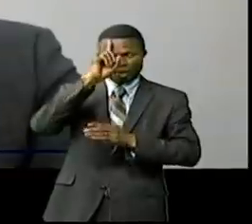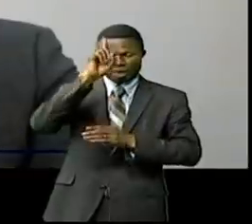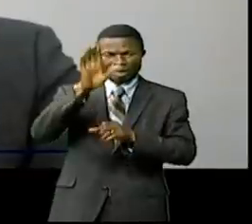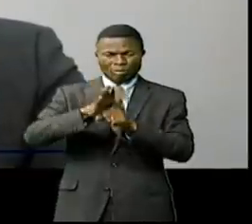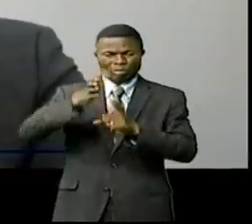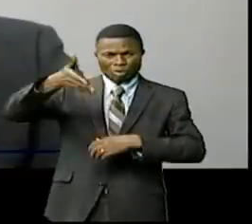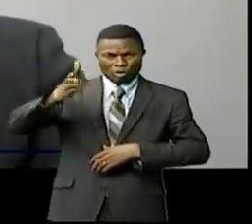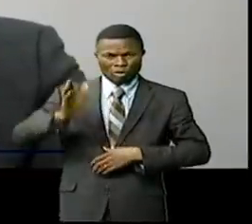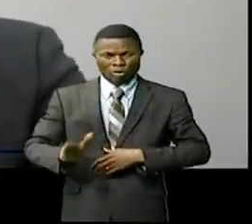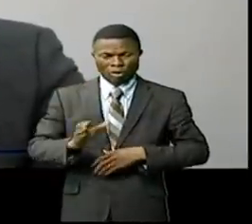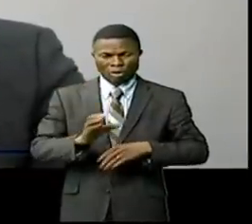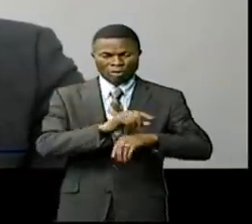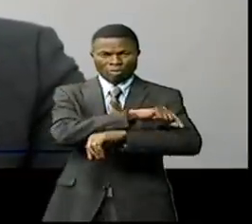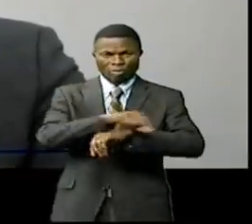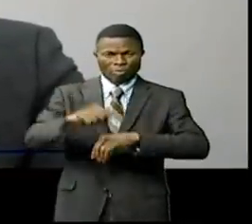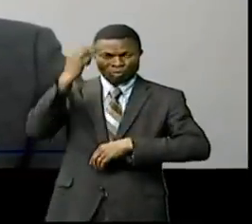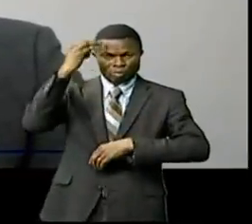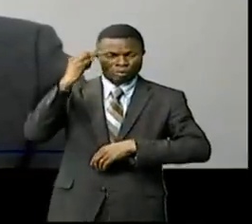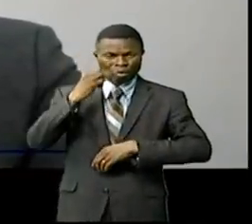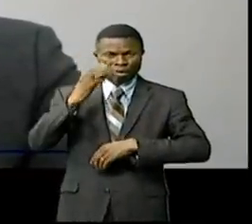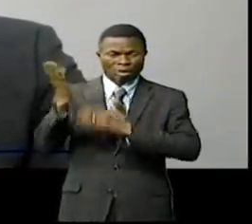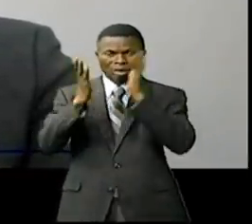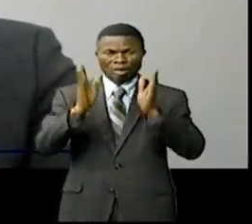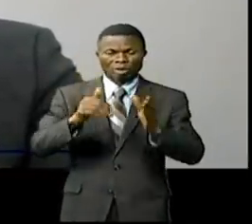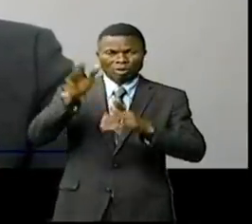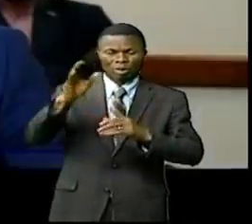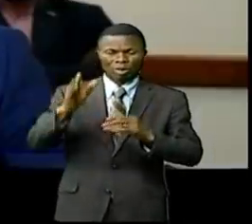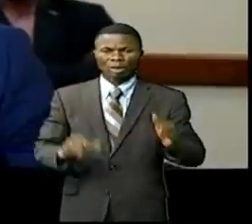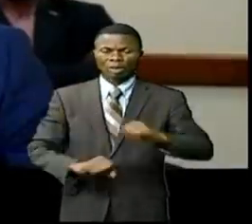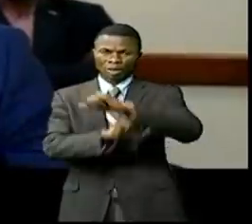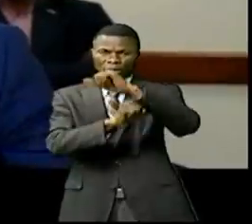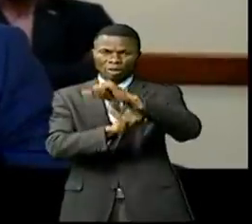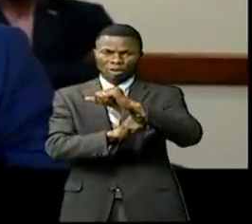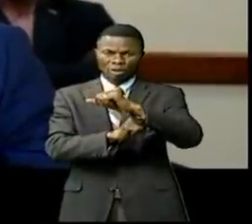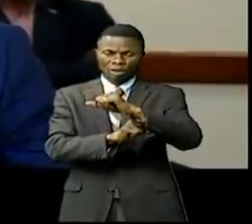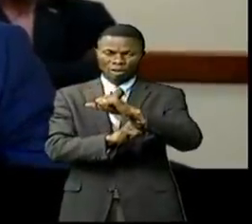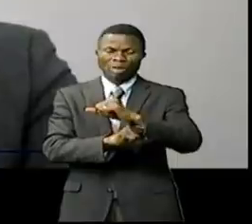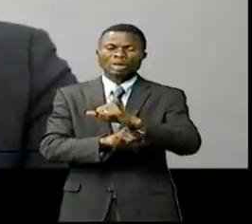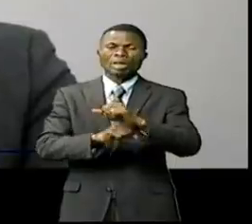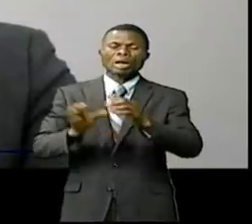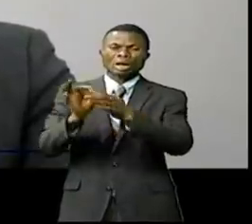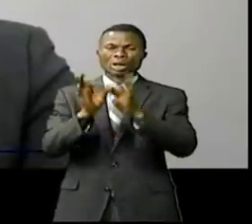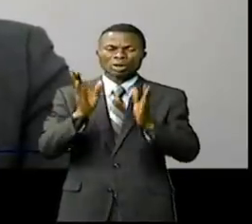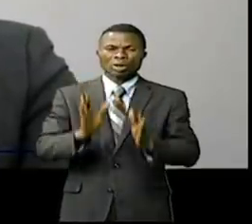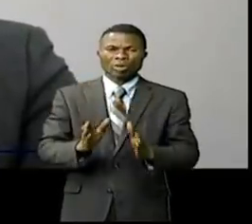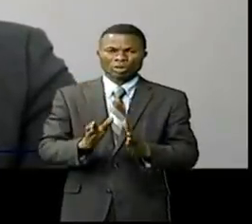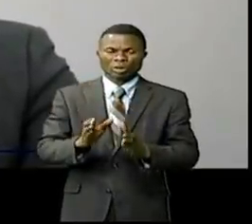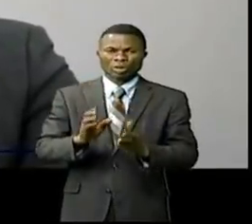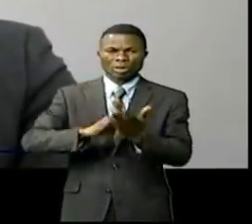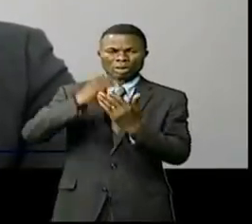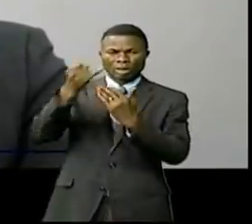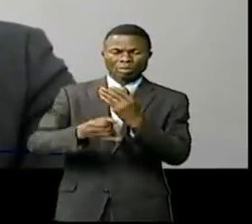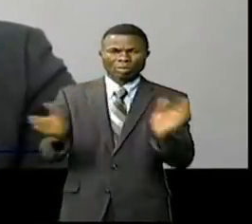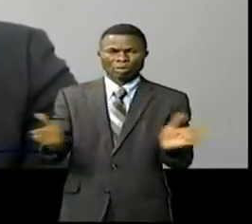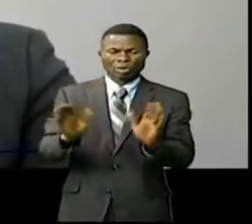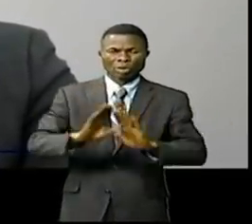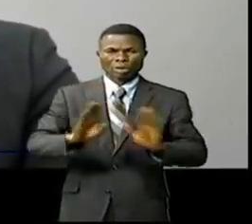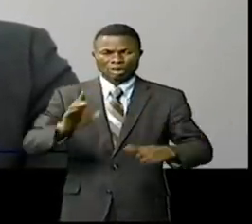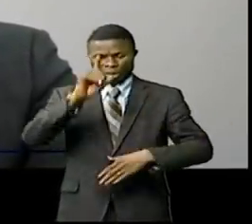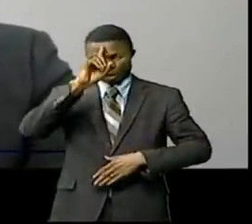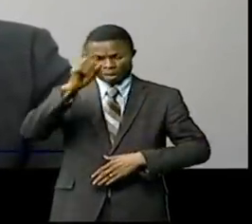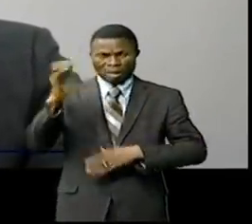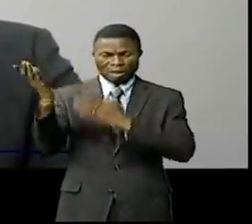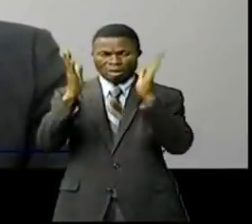par le ministère du Commerce extérieur avec l'appui de la coopération Union européenne ACP, dans le cadre de son projet de renforcement de capacité